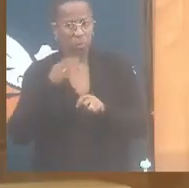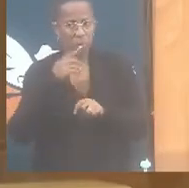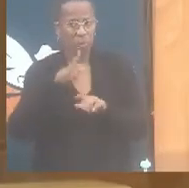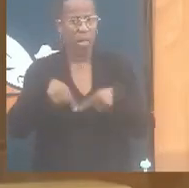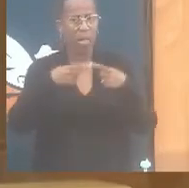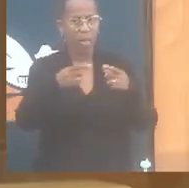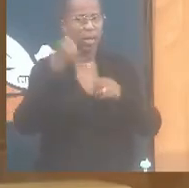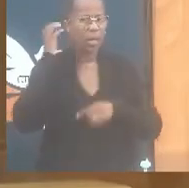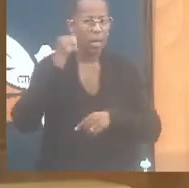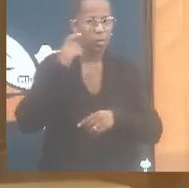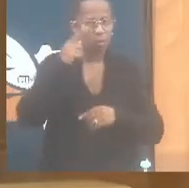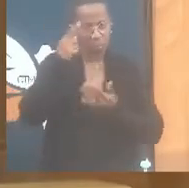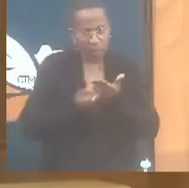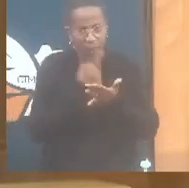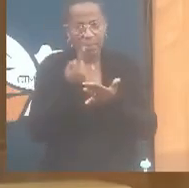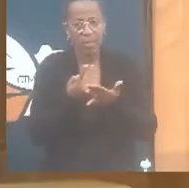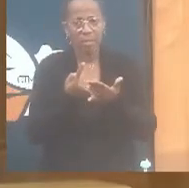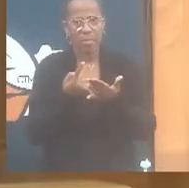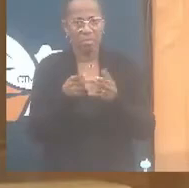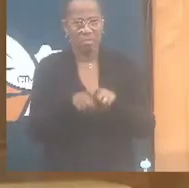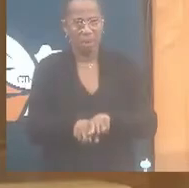radio pour apprendre le même couplet.